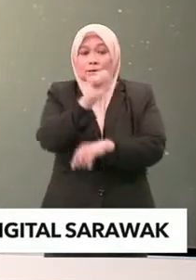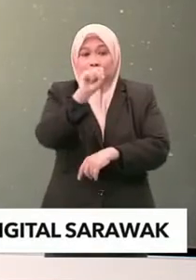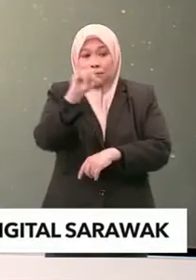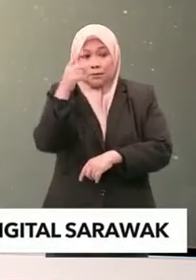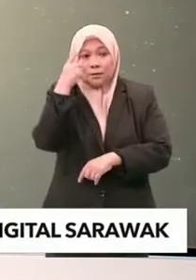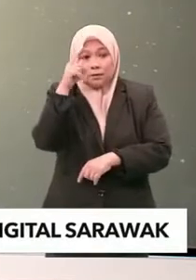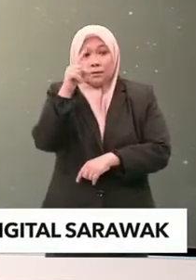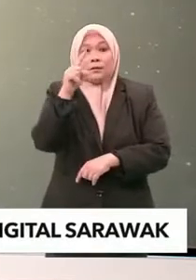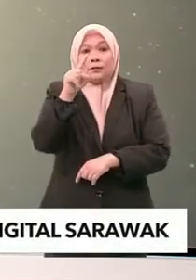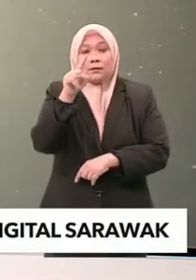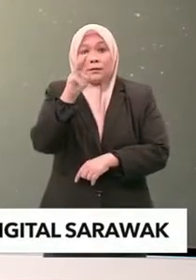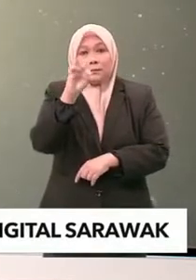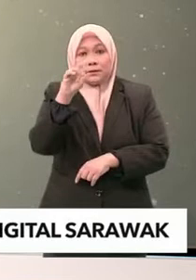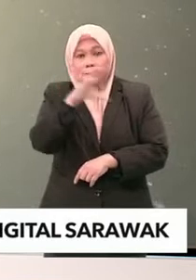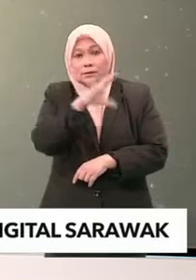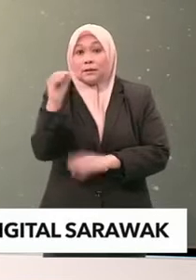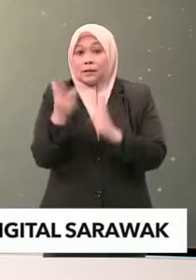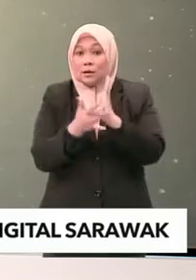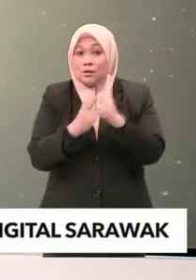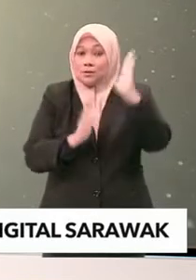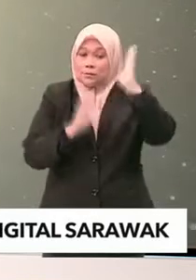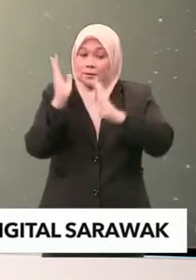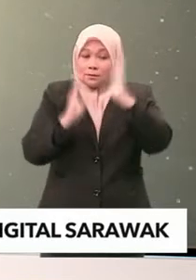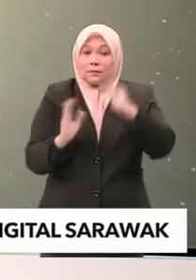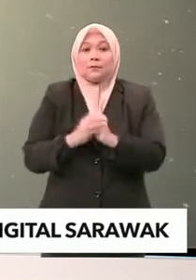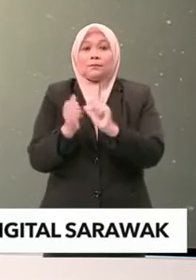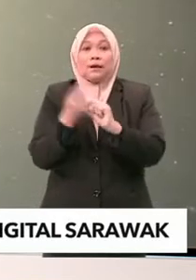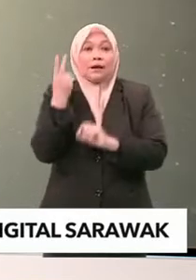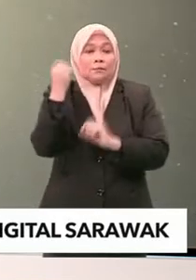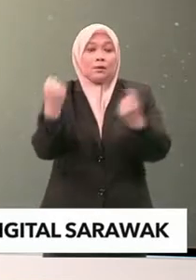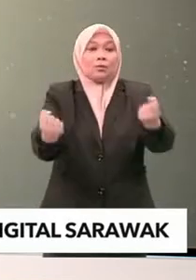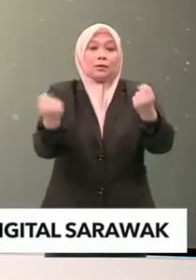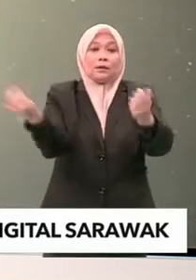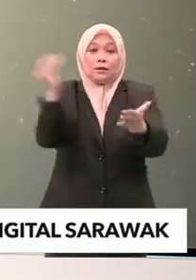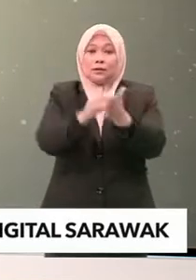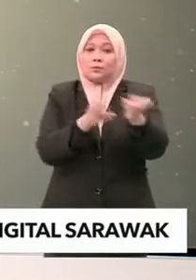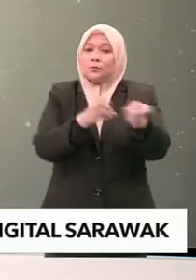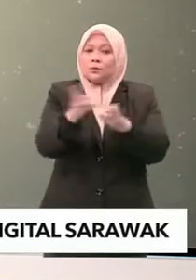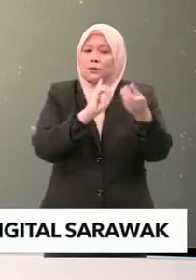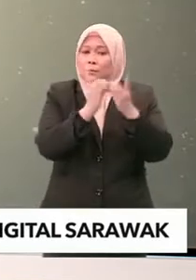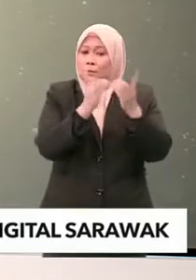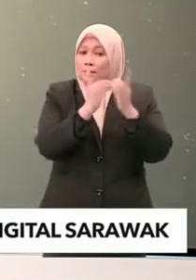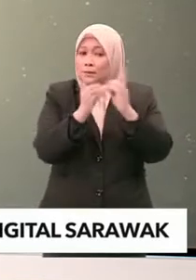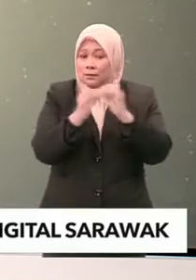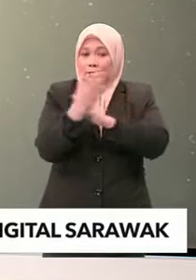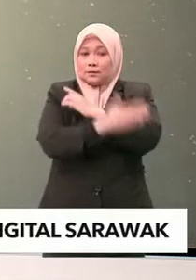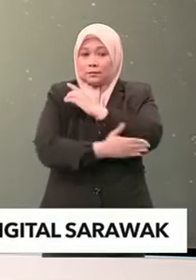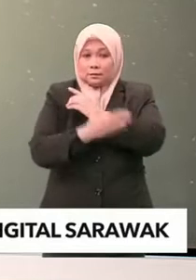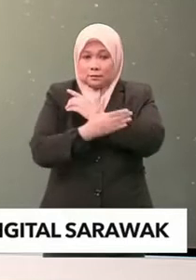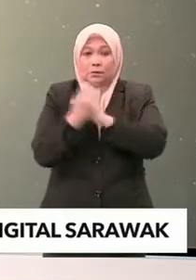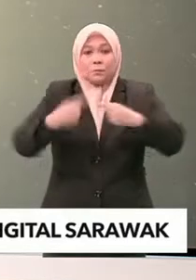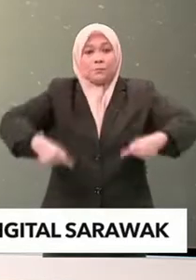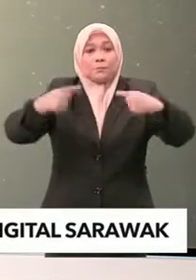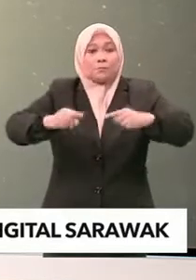dengan Perbadanan Pembangunan Teknologi Malaysia MTDC akan mengukuhkan lagi usaha pendigitalan ekonomi di negeri itu agar berdaya saing